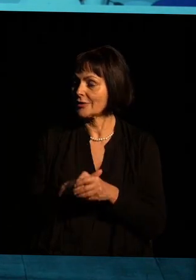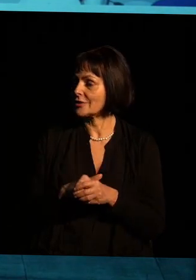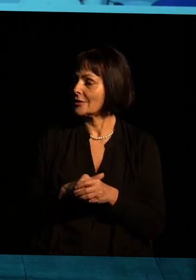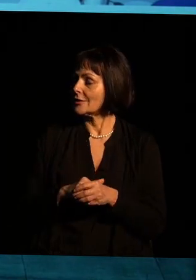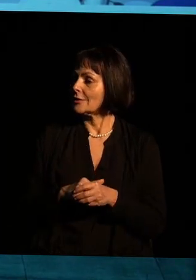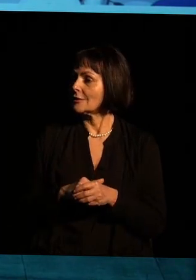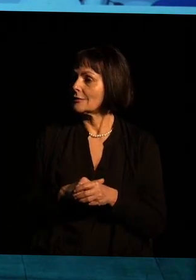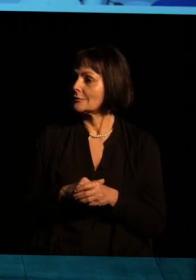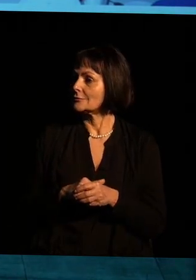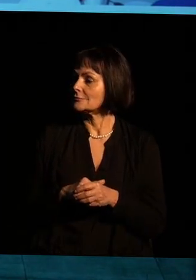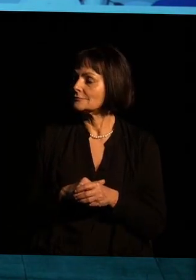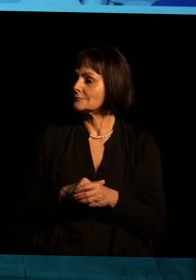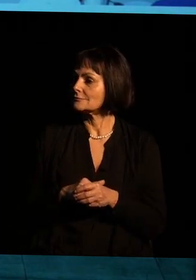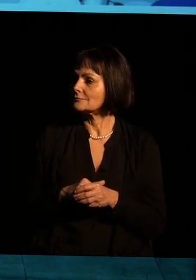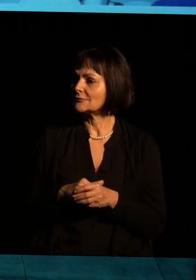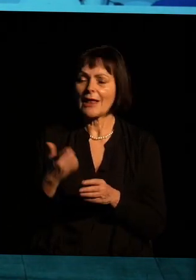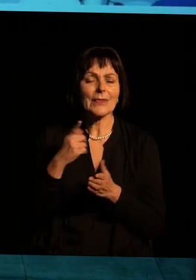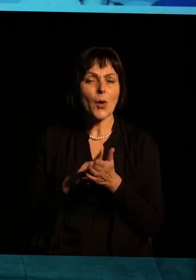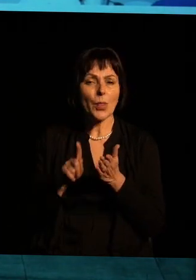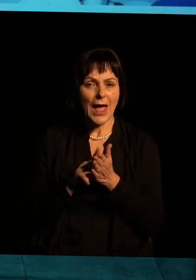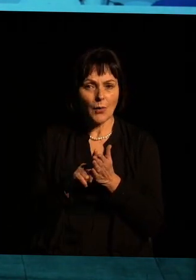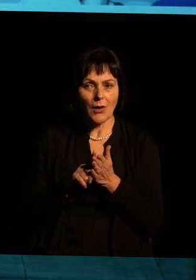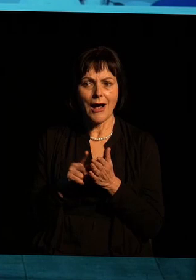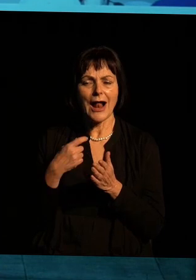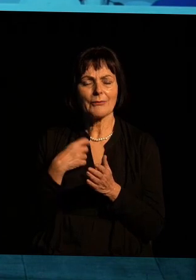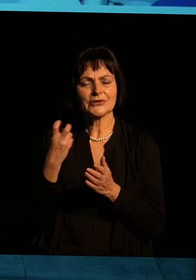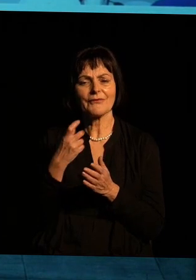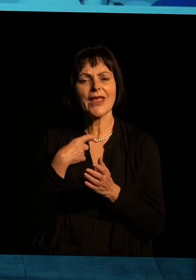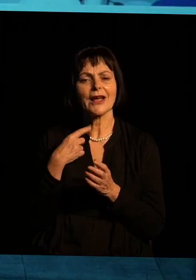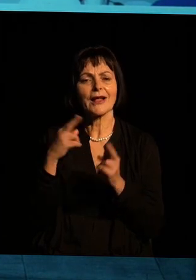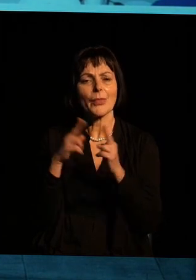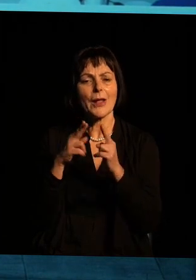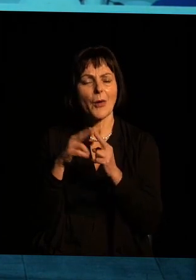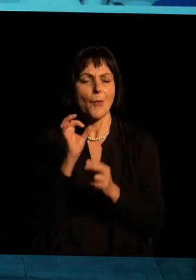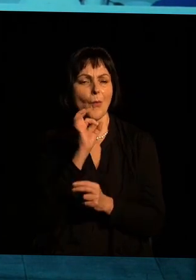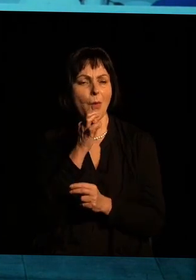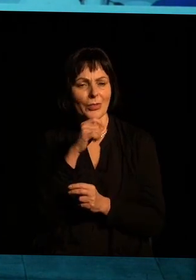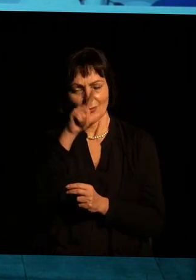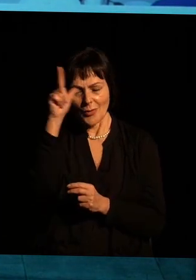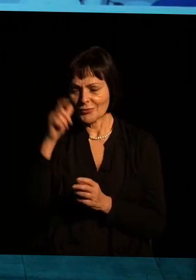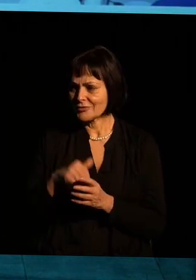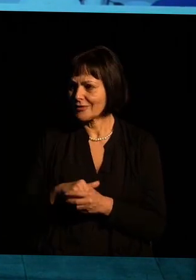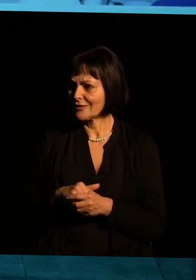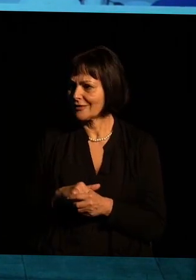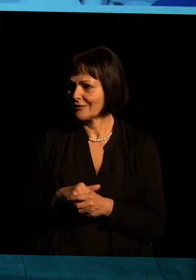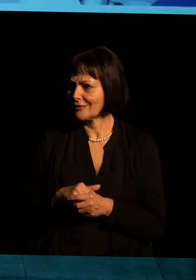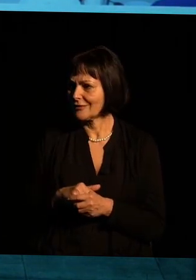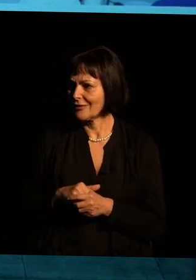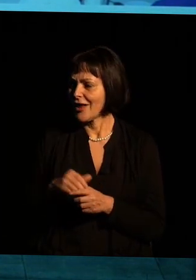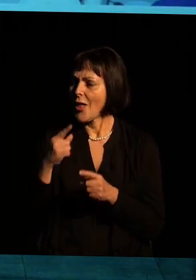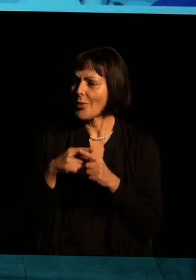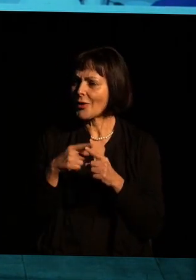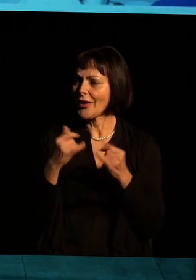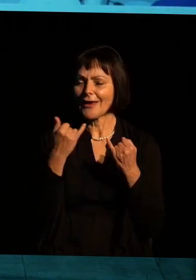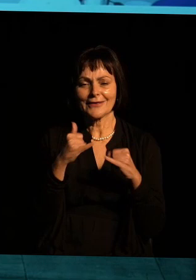tak. Natomiast nie udało wam się wtedy, natomiast ciekawie, sam się dogadywałeś z takim zespołem młodzieniaszków. No tak, troszkę